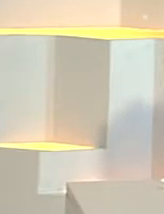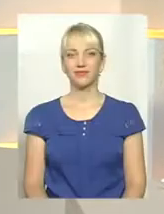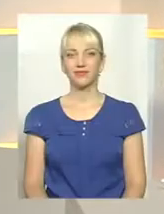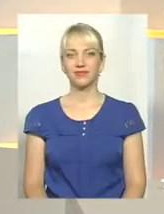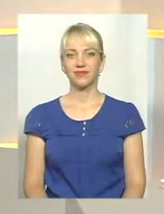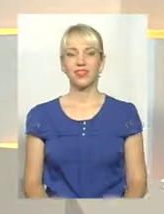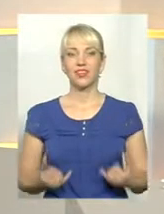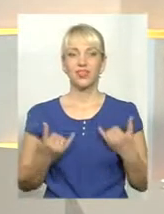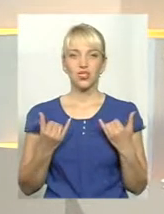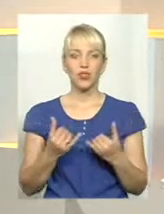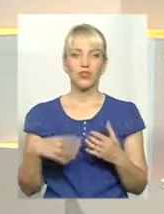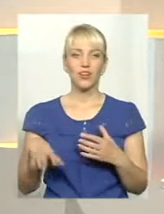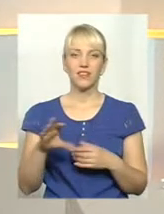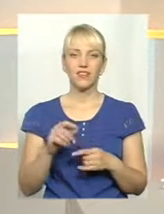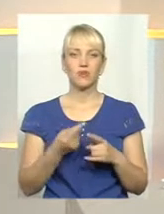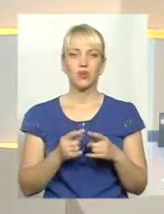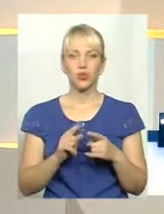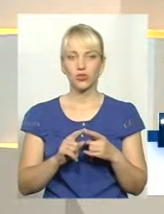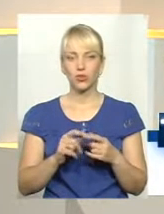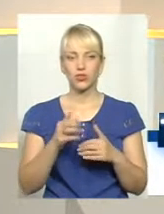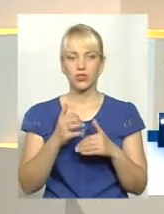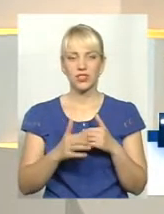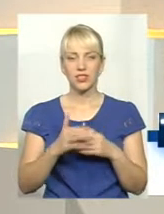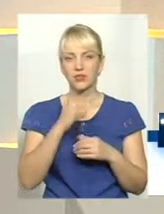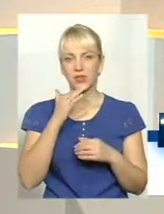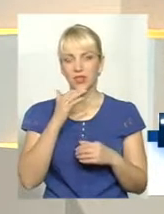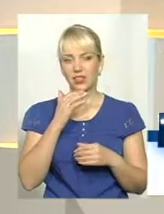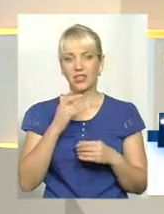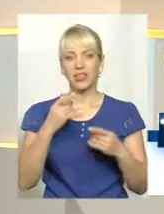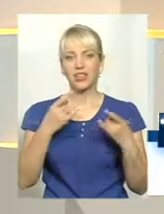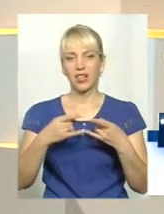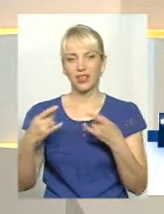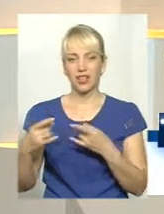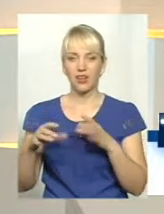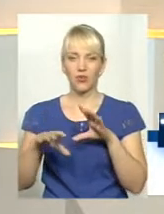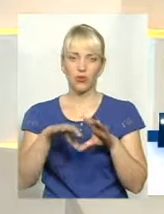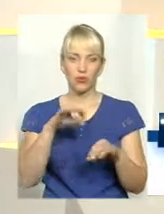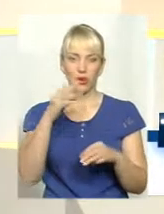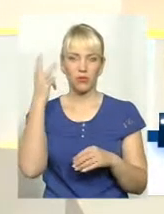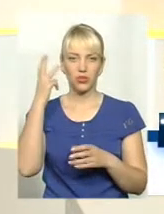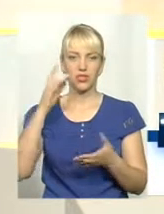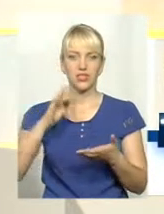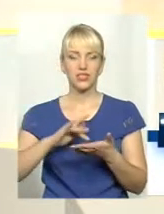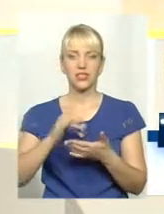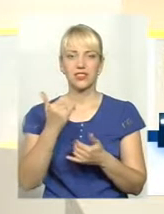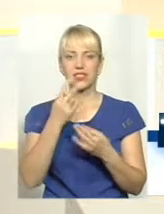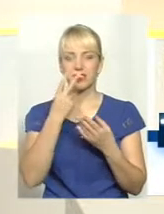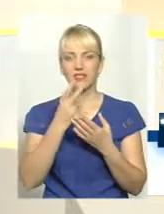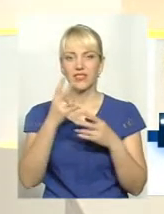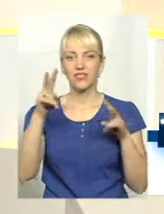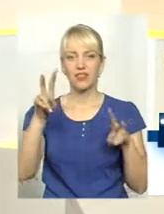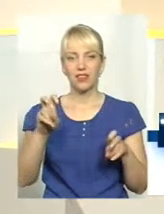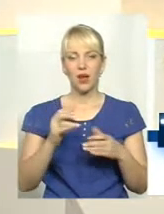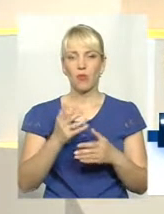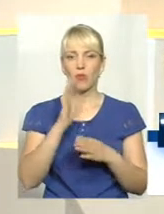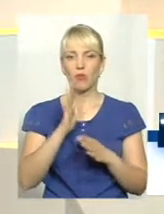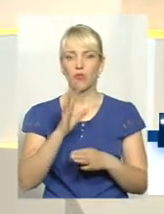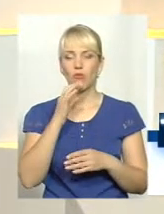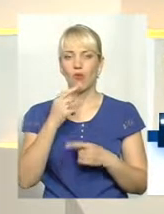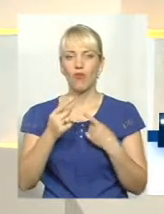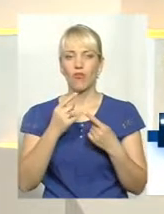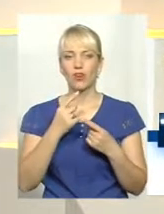моє шанування усім, хто серед чималої кількості телеканалів у Ціпорі обрав саме Поділля Центр. На часі в прямому ефірі тема, і нині говоримо